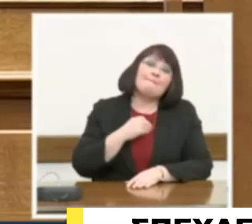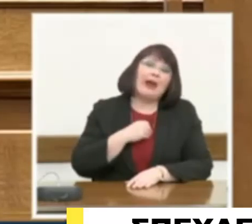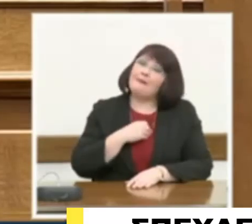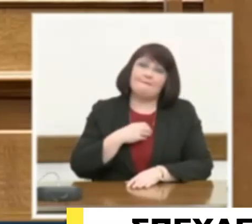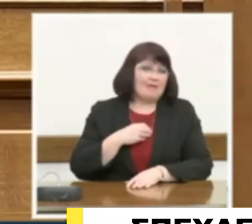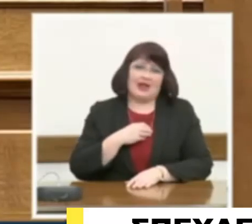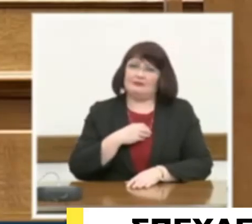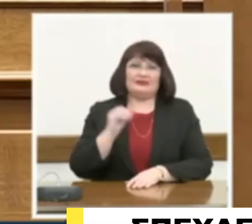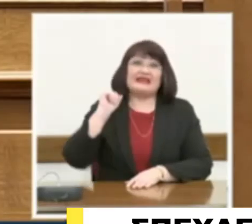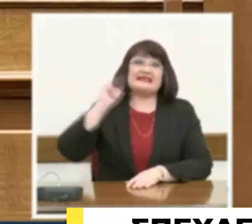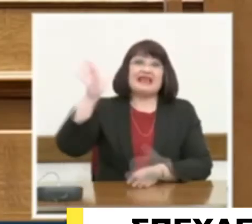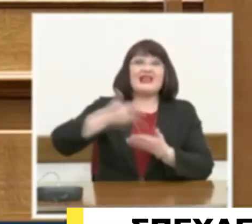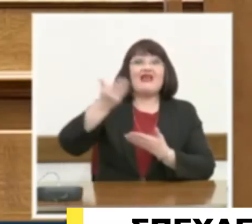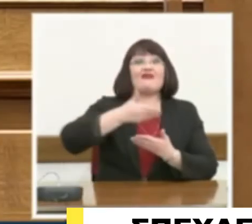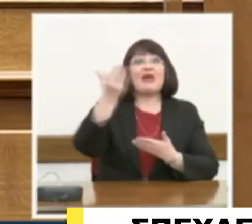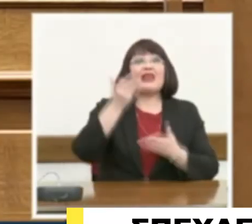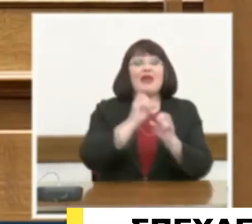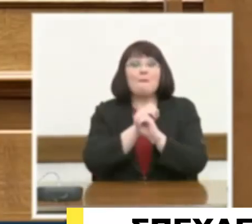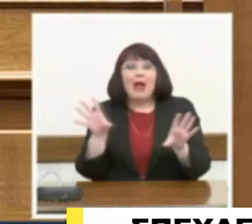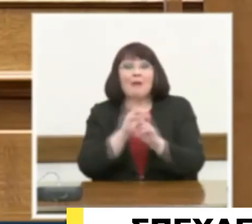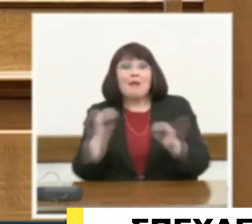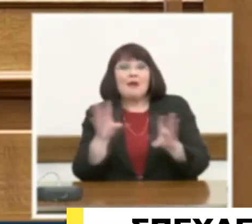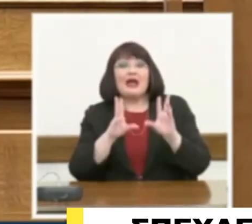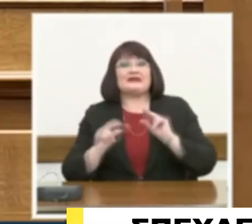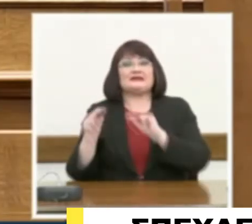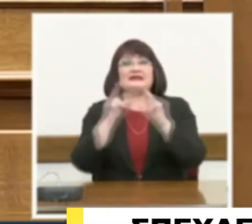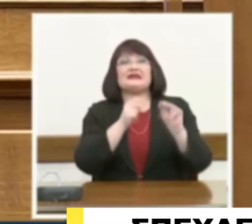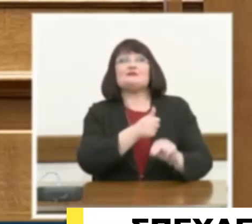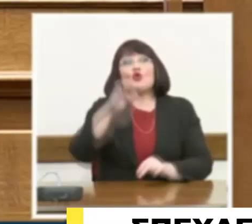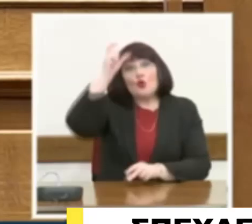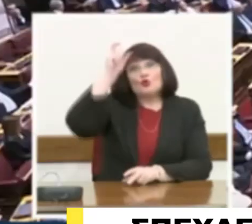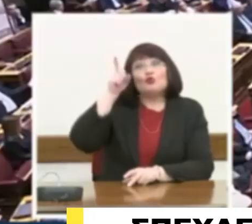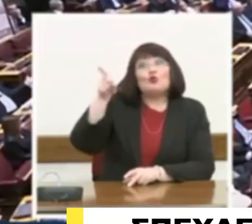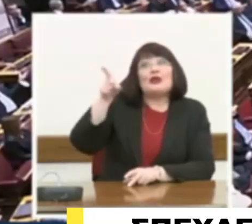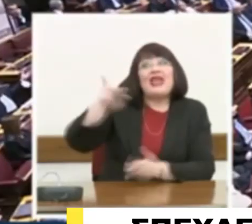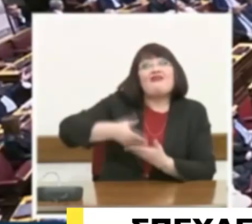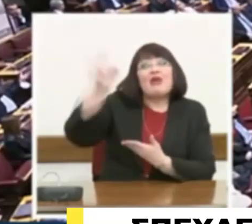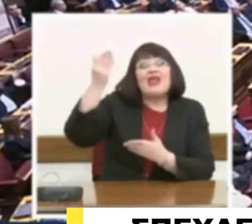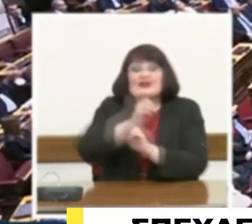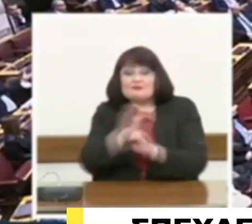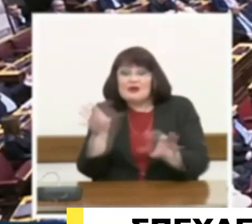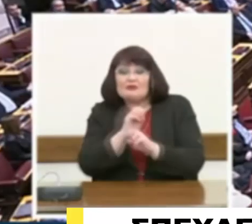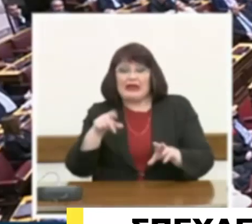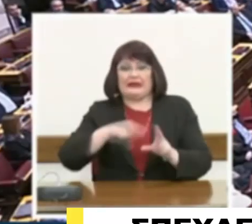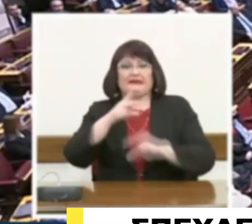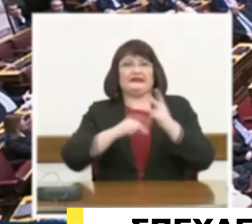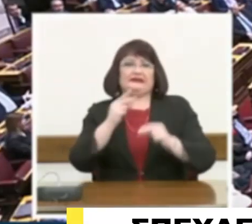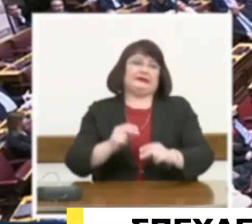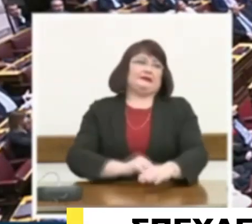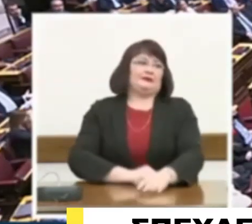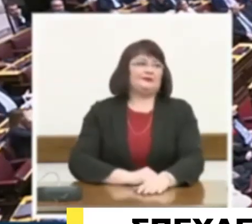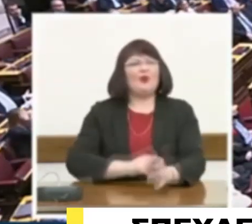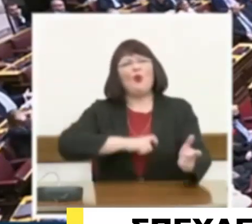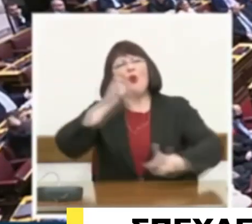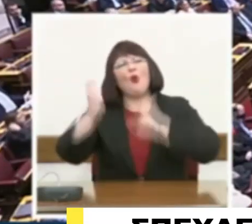Μητσοτάκης δέχεται πιέσεις από πρωτοκλασσάτα στελέχη προκειμένου να προχωρήσει και νομικά στην αλλαγή αυτή. Η Νέα